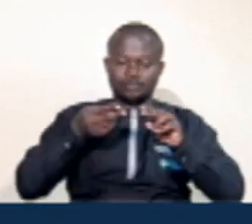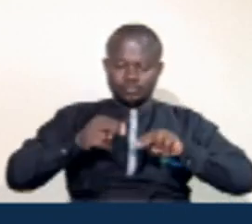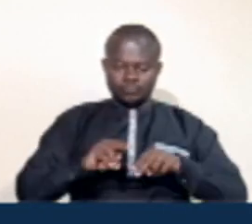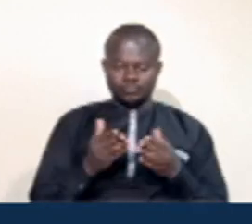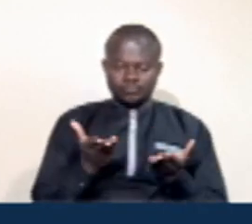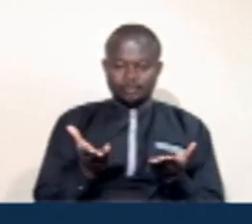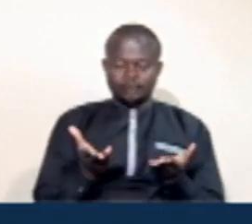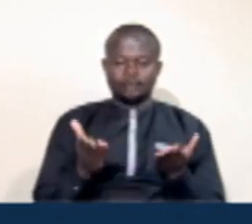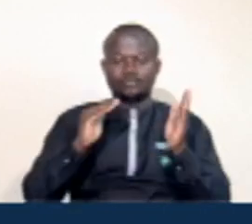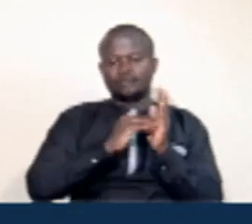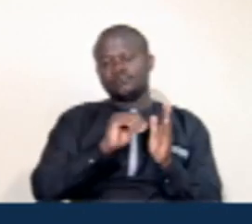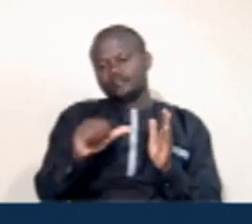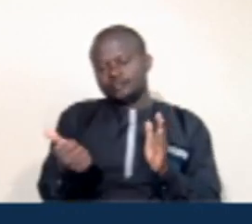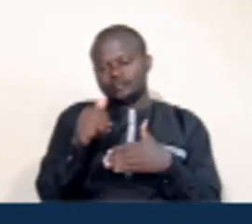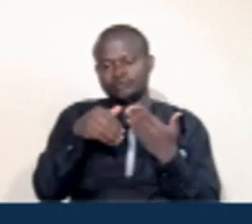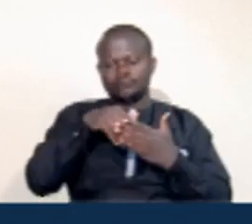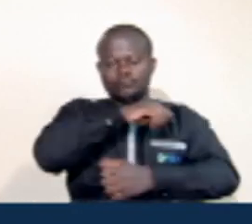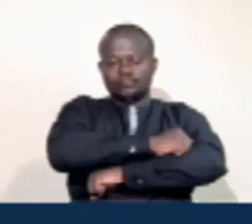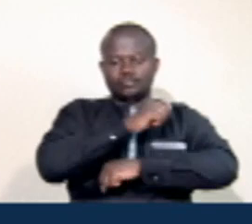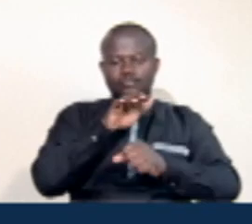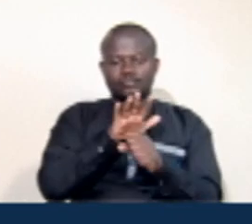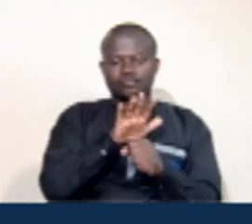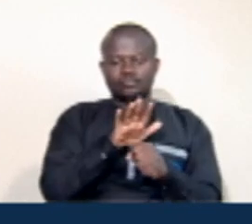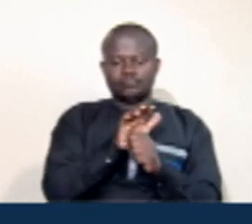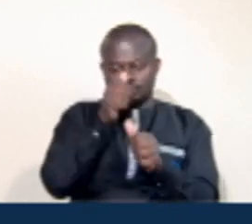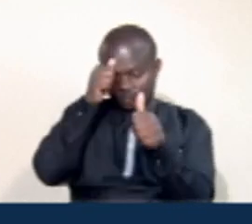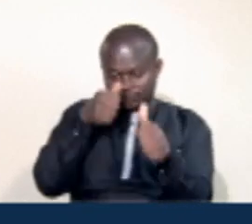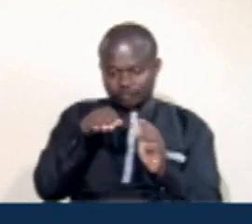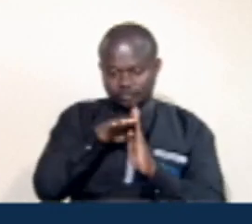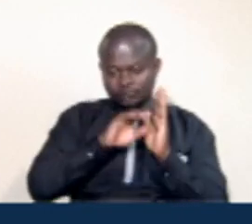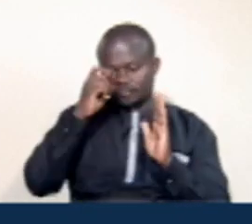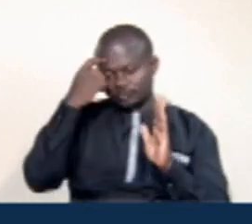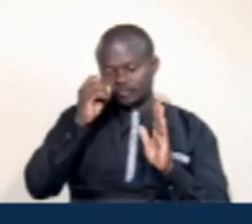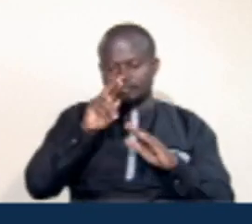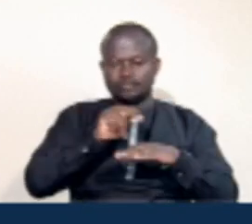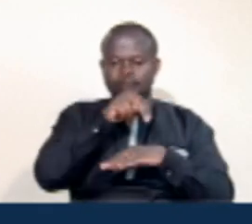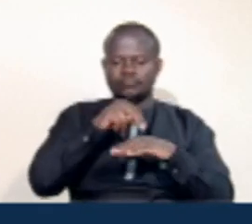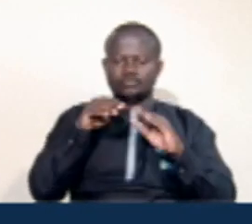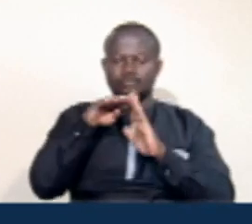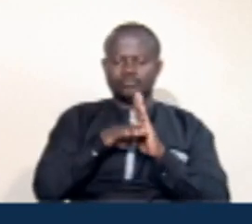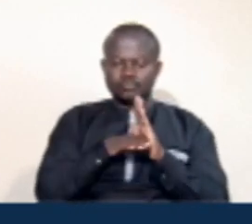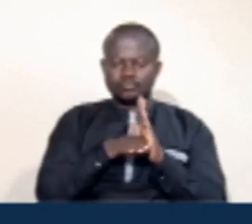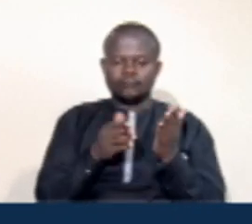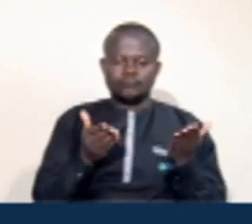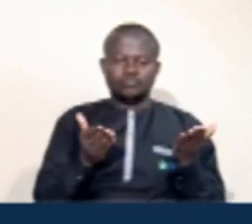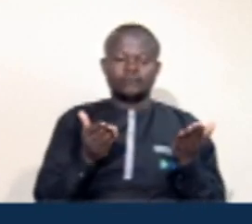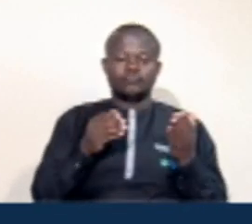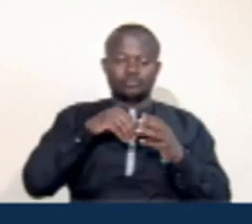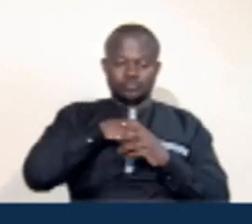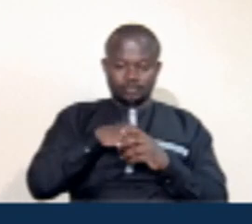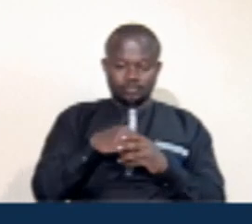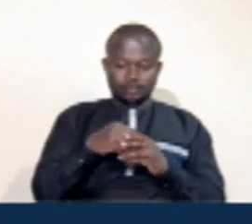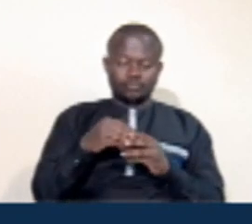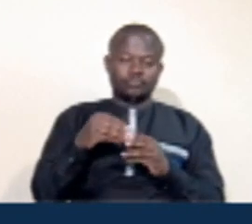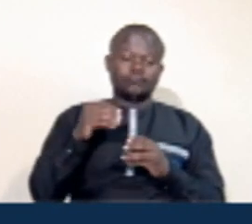kuba ikindi kandi nuko abanyeshuri cyane cyane abakurikira gahunda ya leta cyangwa se kwita national program bazaba bari